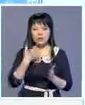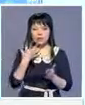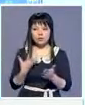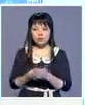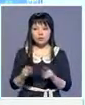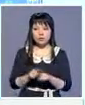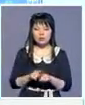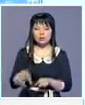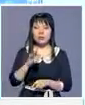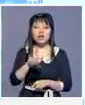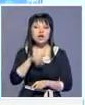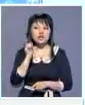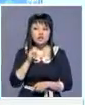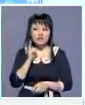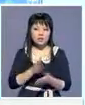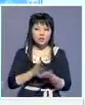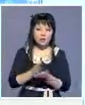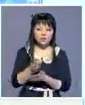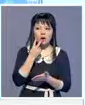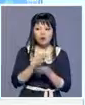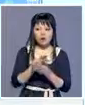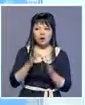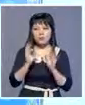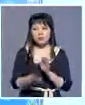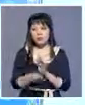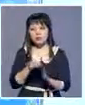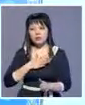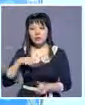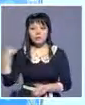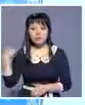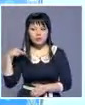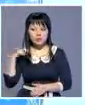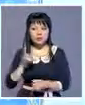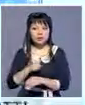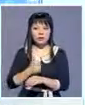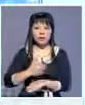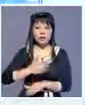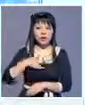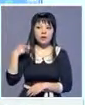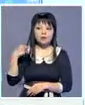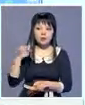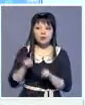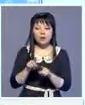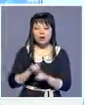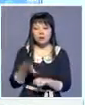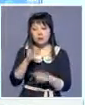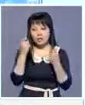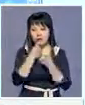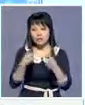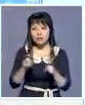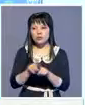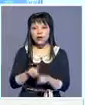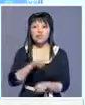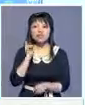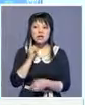ішінде жұмыссыз жүрген жастарға бағыт-бағдар беретін боламыз. Елбасымыз, ұлт көшбасшысы Нұрсұлтан Әбішұлы Назарбаевтың бастамасымен іске асып жатқан